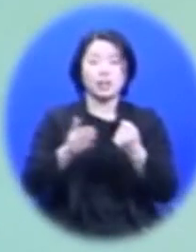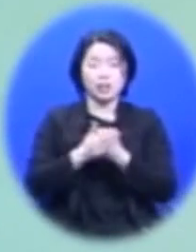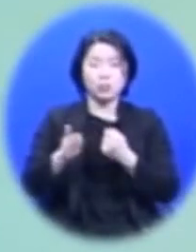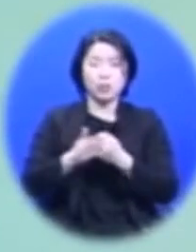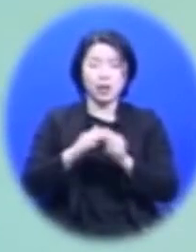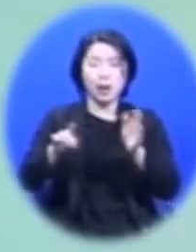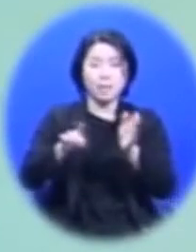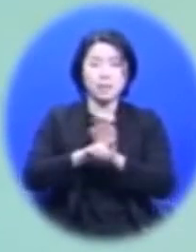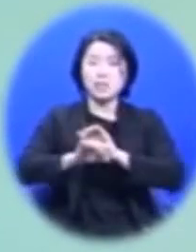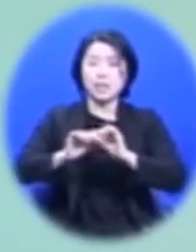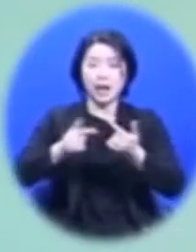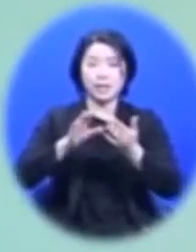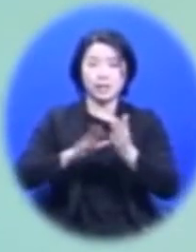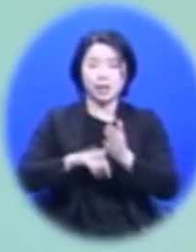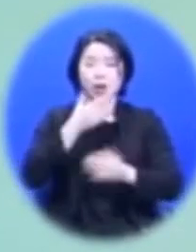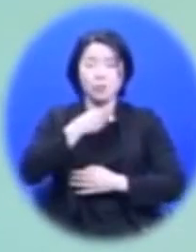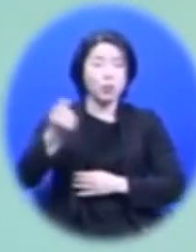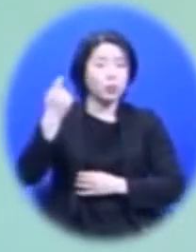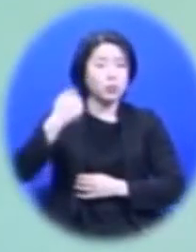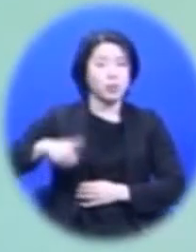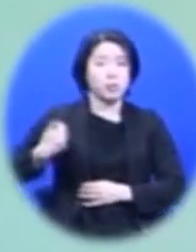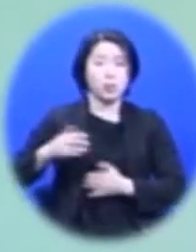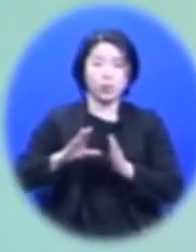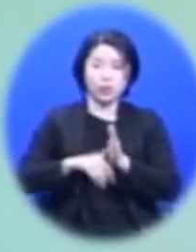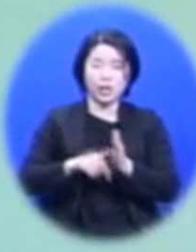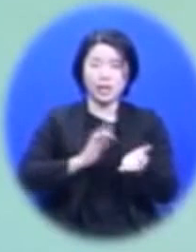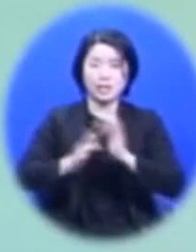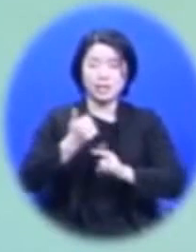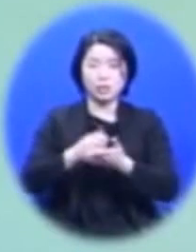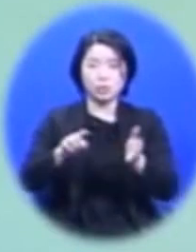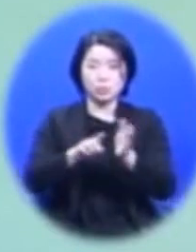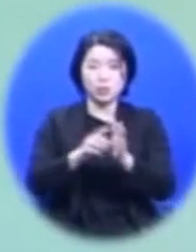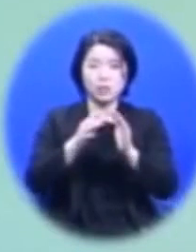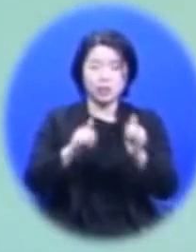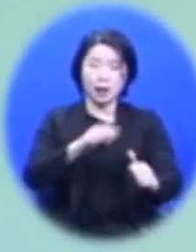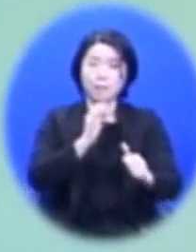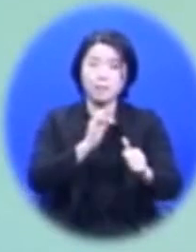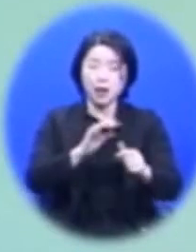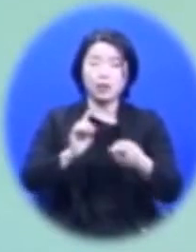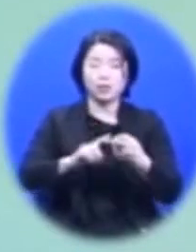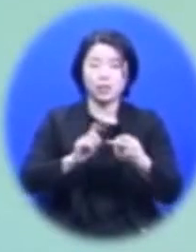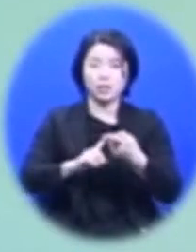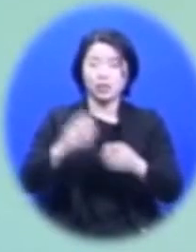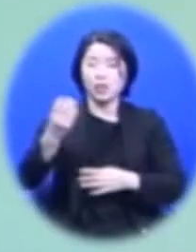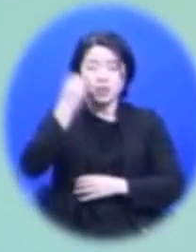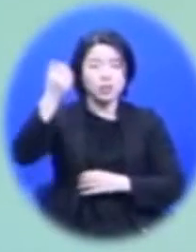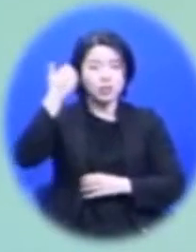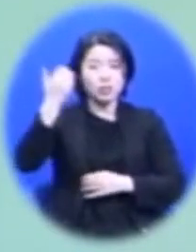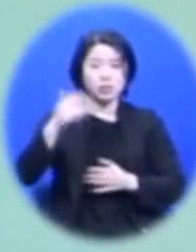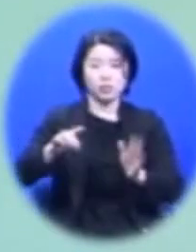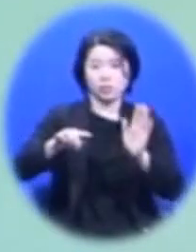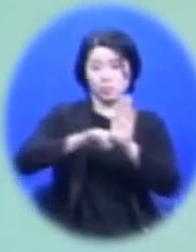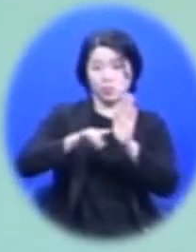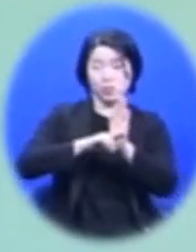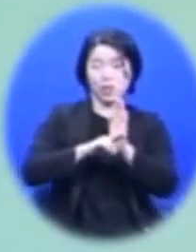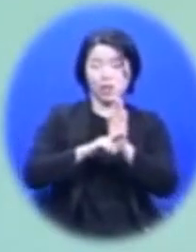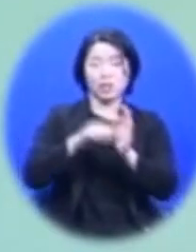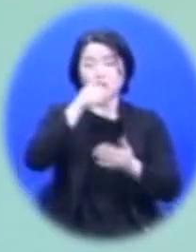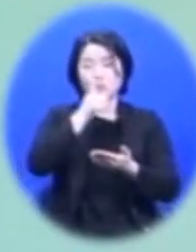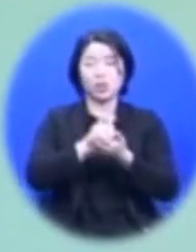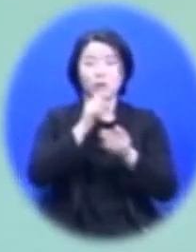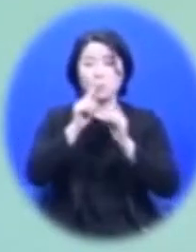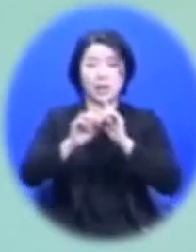불신자 때, 복음을 모를 때 예수 믿는 사람 핍박했던 것을 성령을 거역한 죄라고 말하지 않습니다.